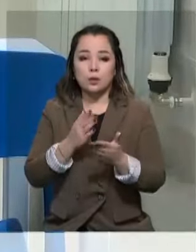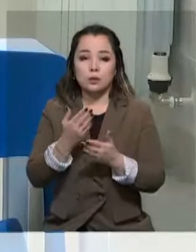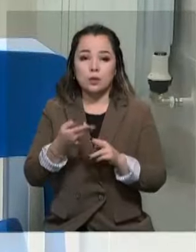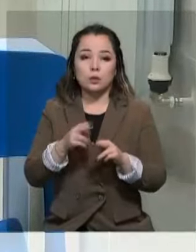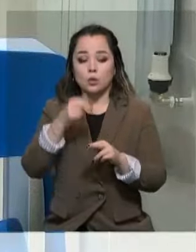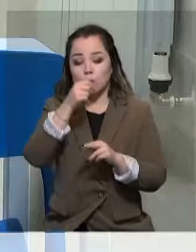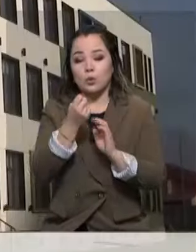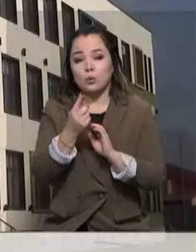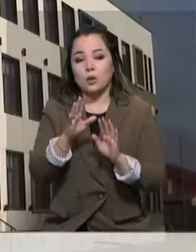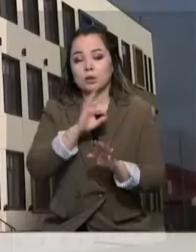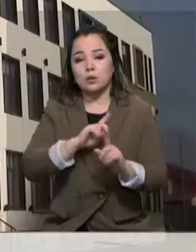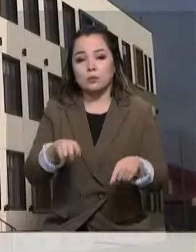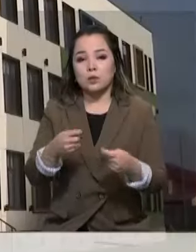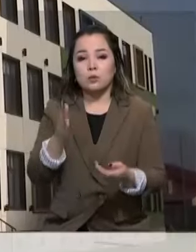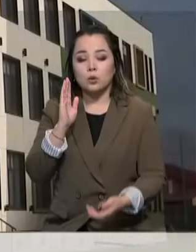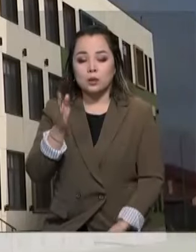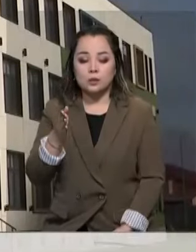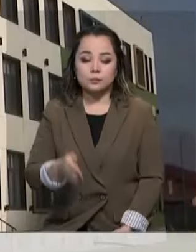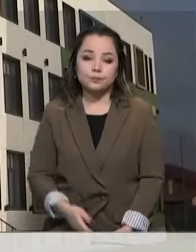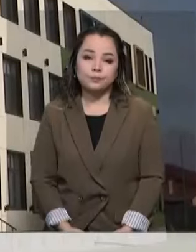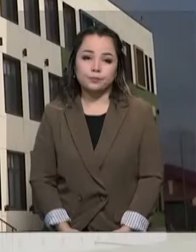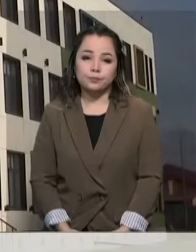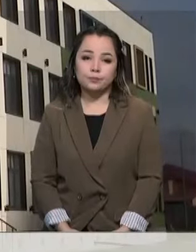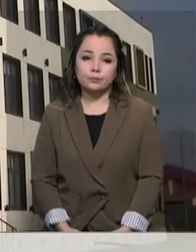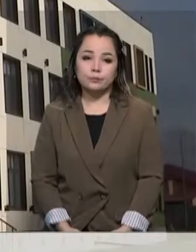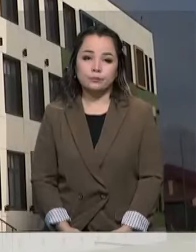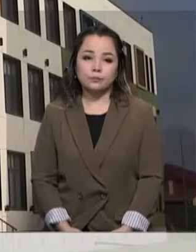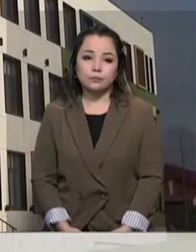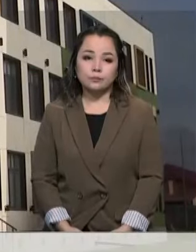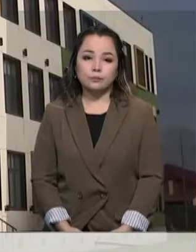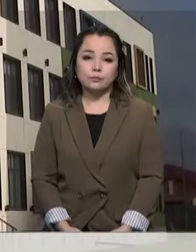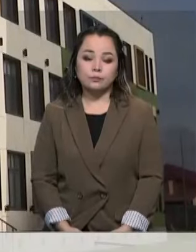болса, биыл соның 11-і қолданысқа берілмек. Нұрсұлтан Мұхамеджан, 24 KZ, Шымкент.